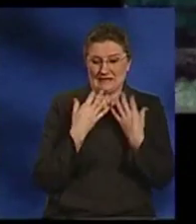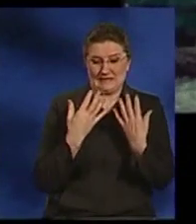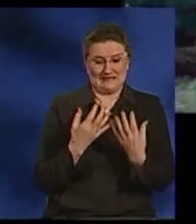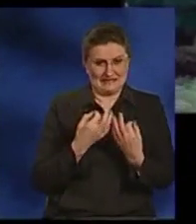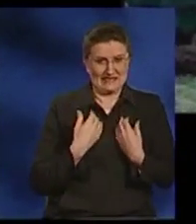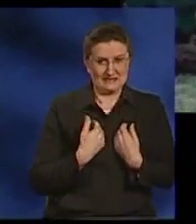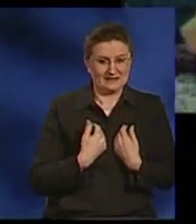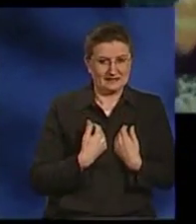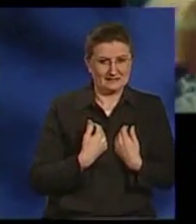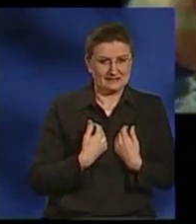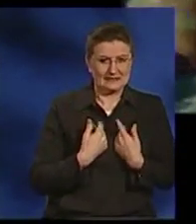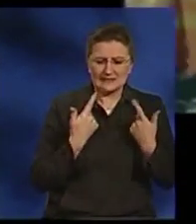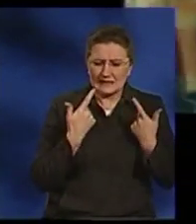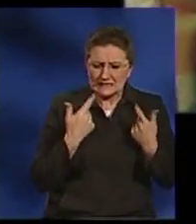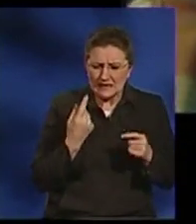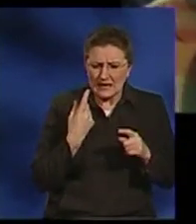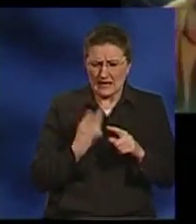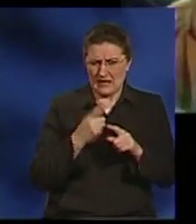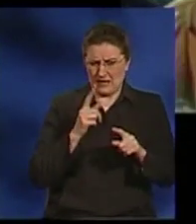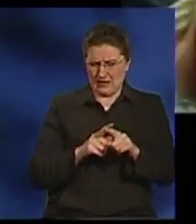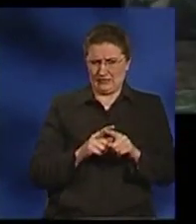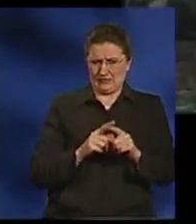злодейство. О, где же они?